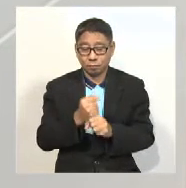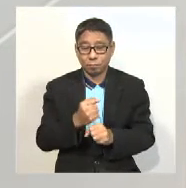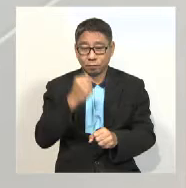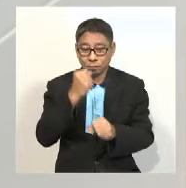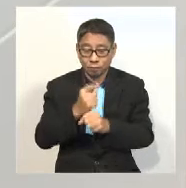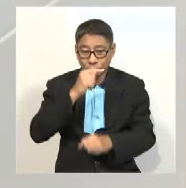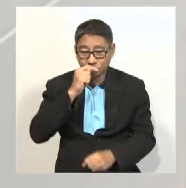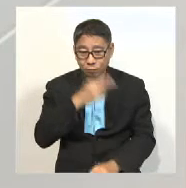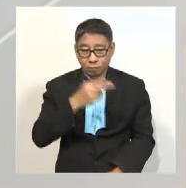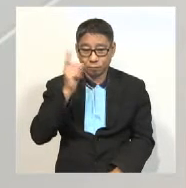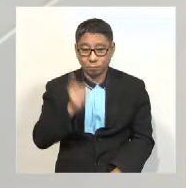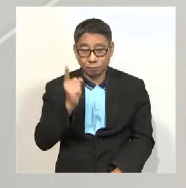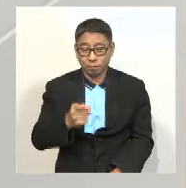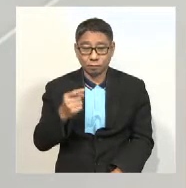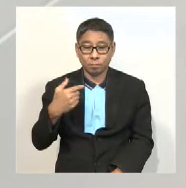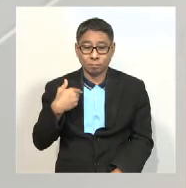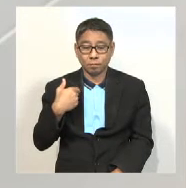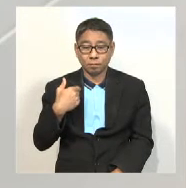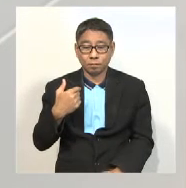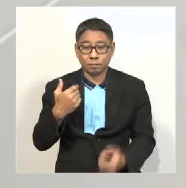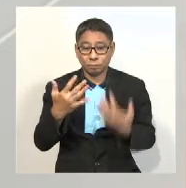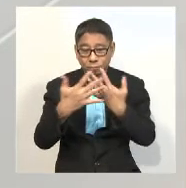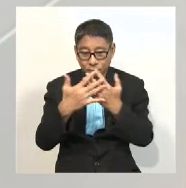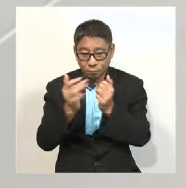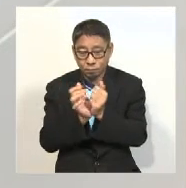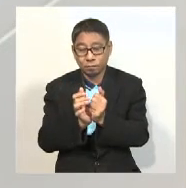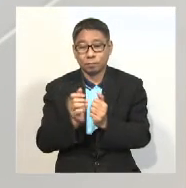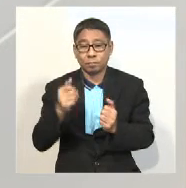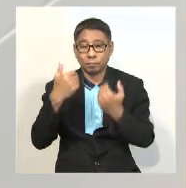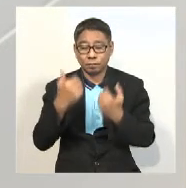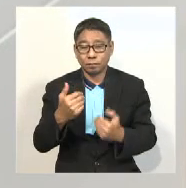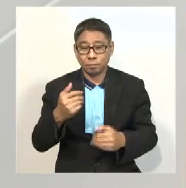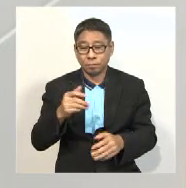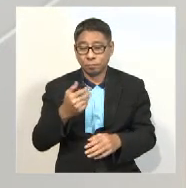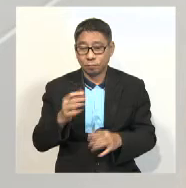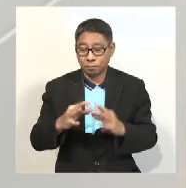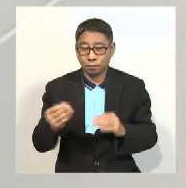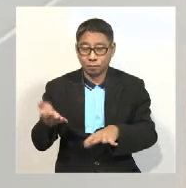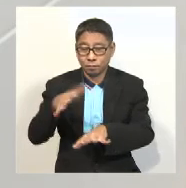งโทษอย่างเด็ดขาดทั้งวินัยและอาญาและจะต้องไม่มีเหตุการณ์ลักษณะแบบนี้เกิดขึ้น